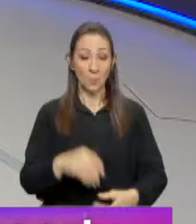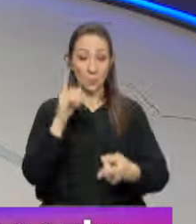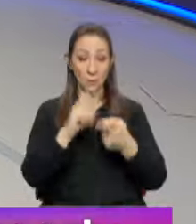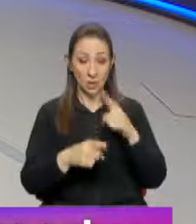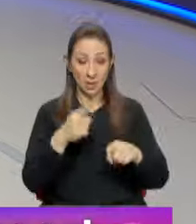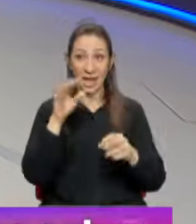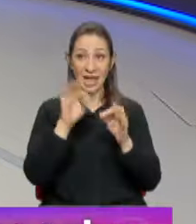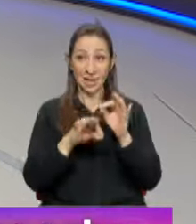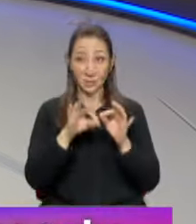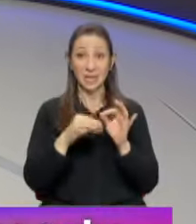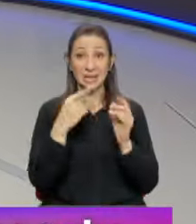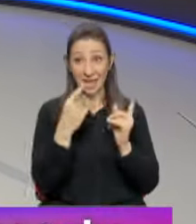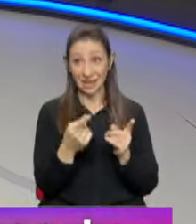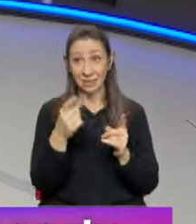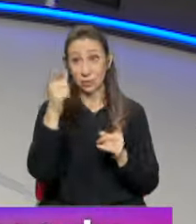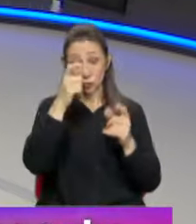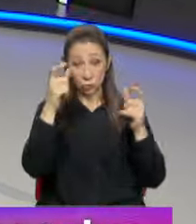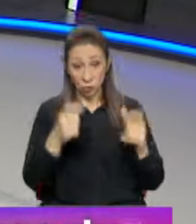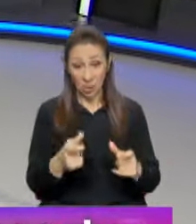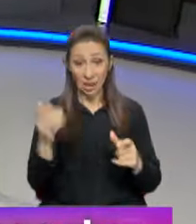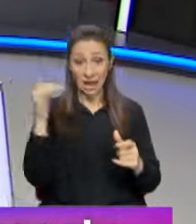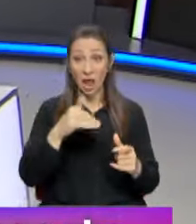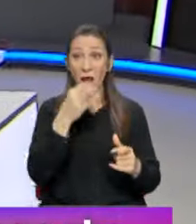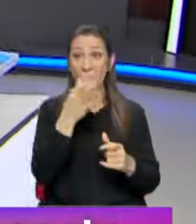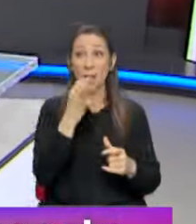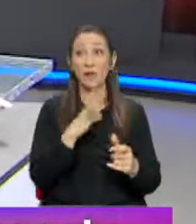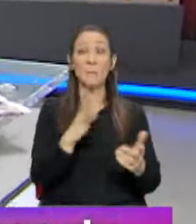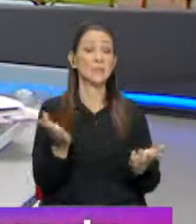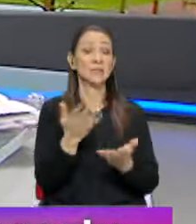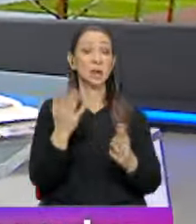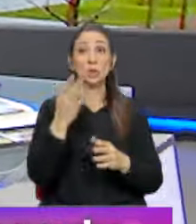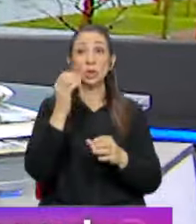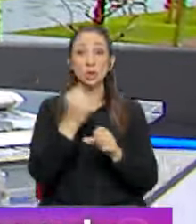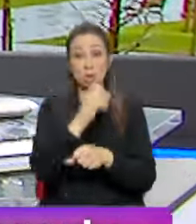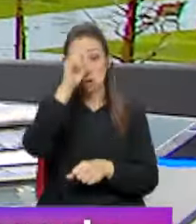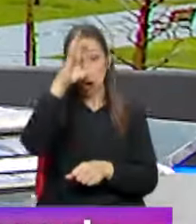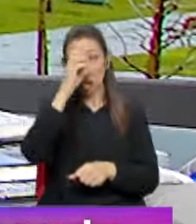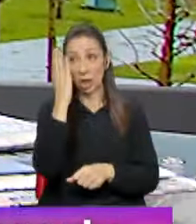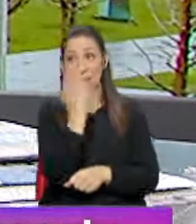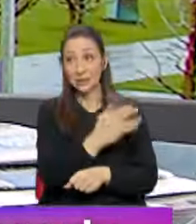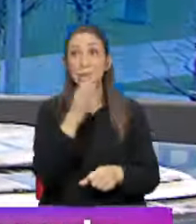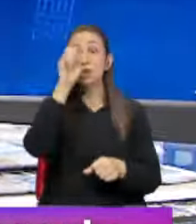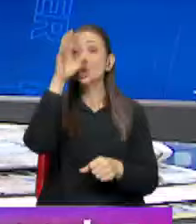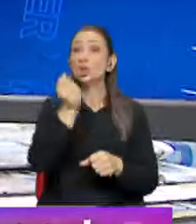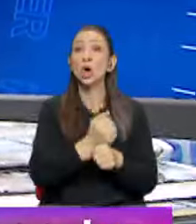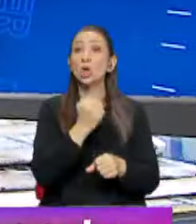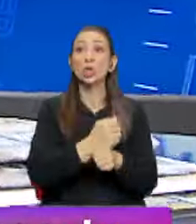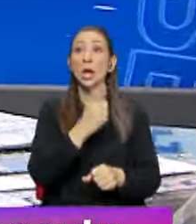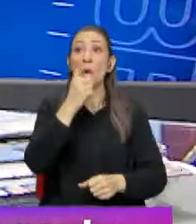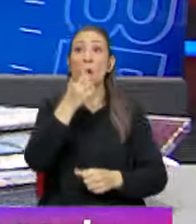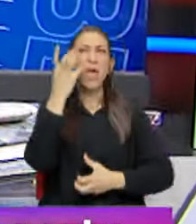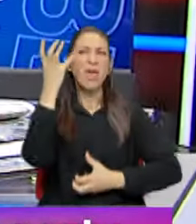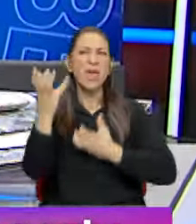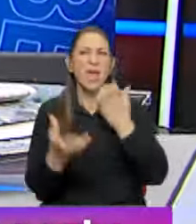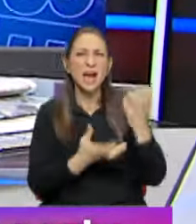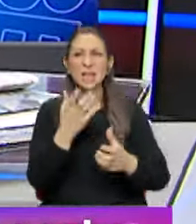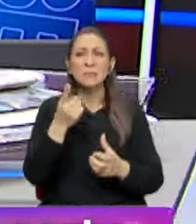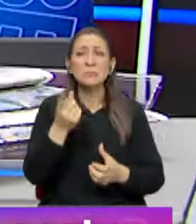Siyaset, ekonomi derken memleketten gelen haberler var. Mesela Zonguldak'a gideceğiz. Zonguldak'ta çıkan o